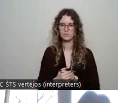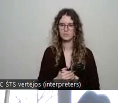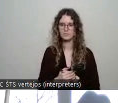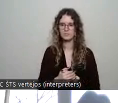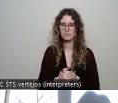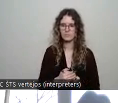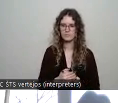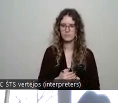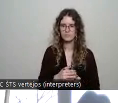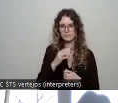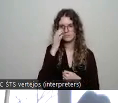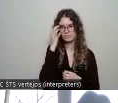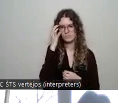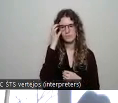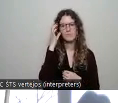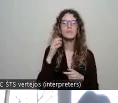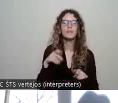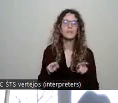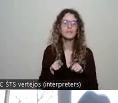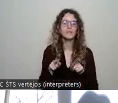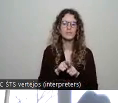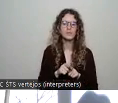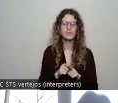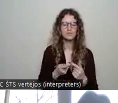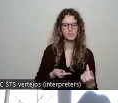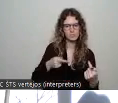ir galėtų, galima sakyti, pritaikyti